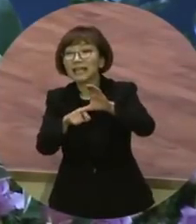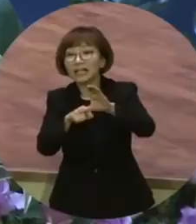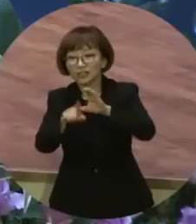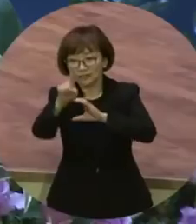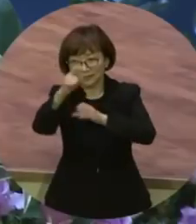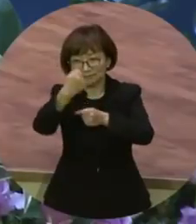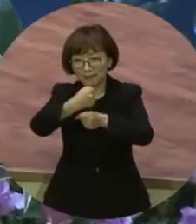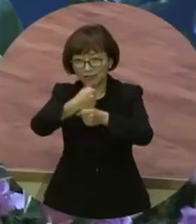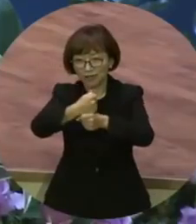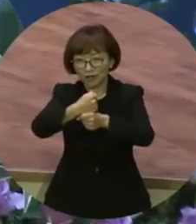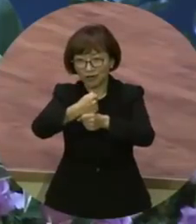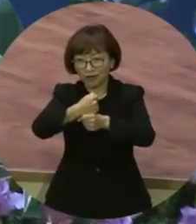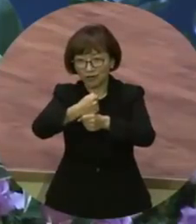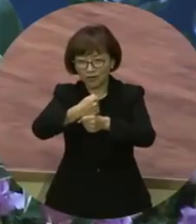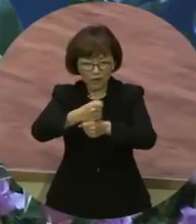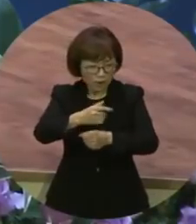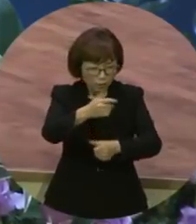위해서.